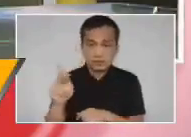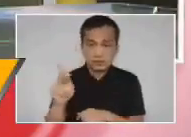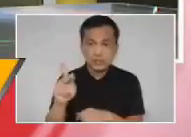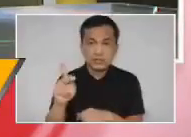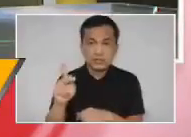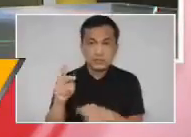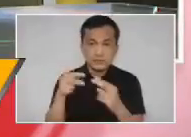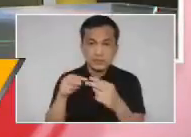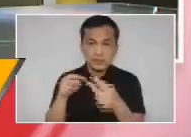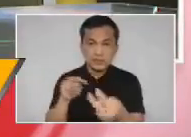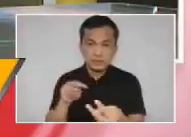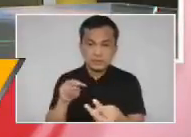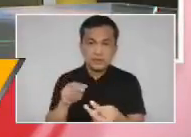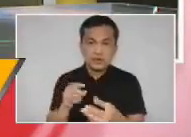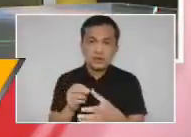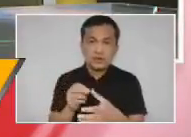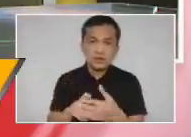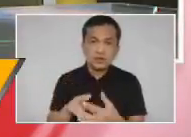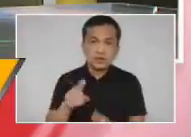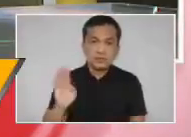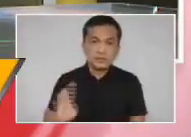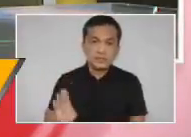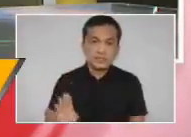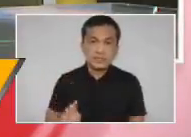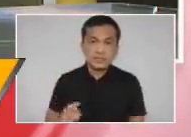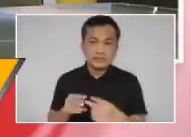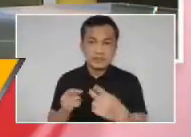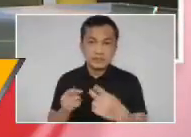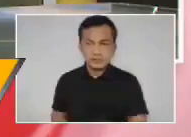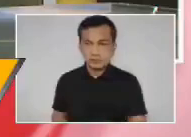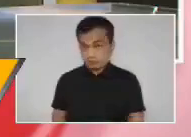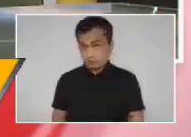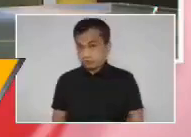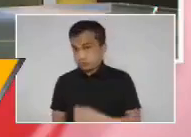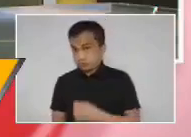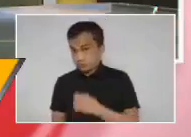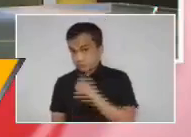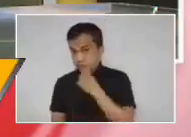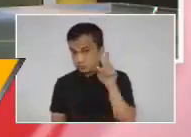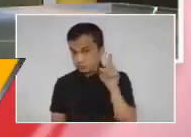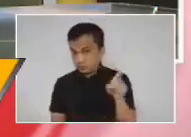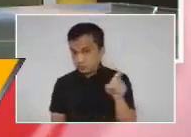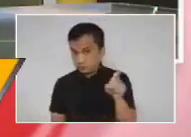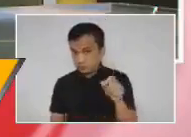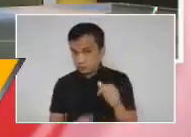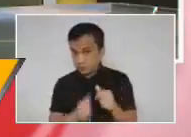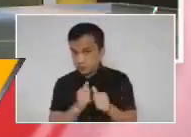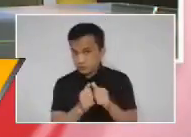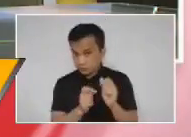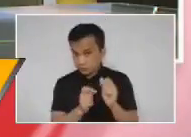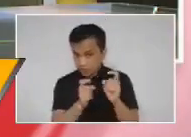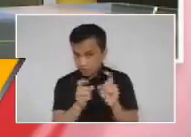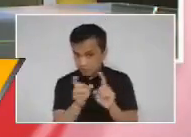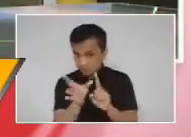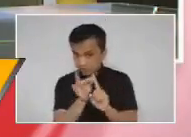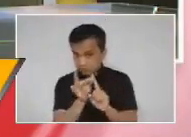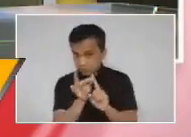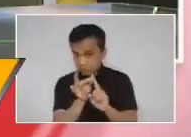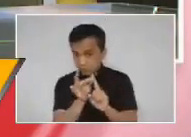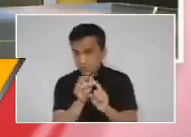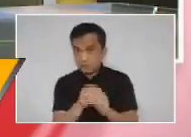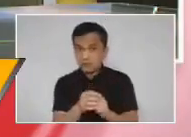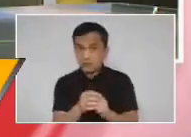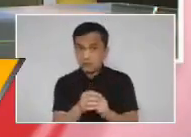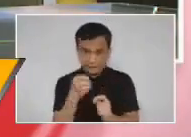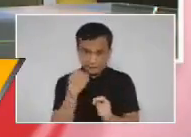mga naka-second dose na po sila, sila ba ay tatablan pa rin ng bagong variants na ito o sila